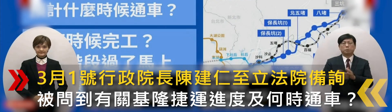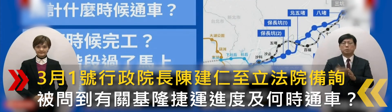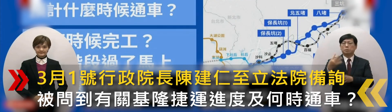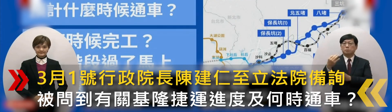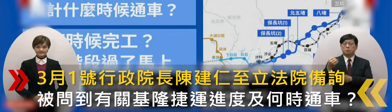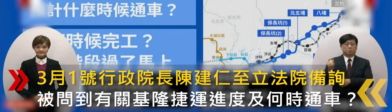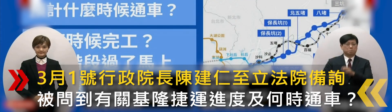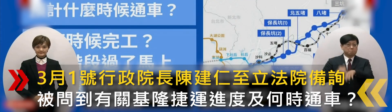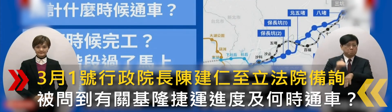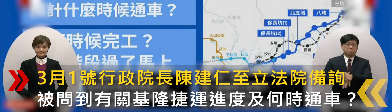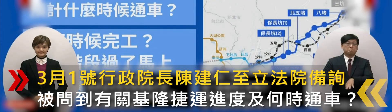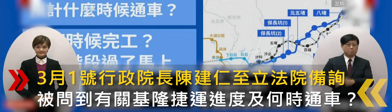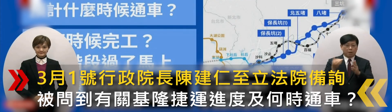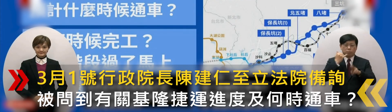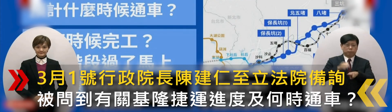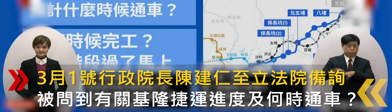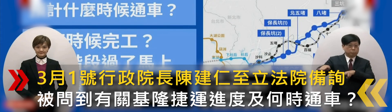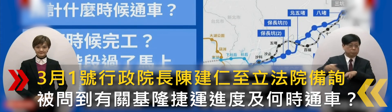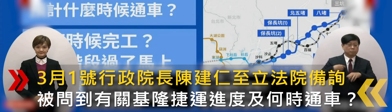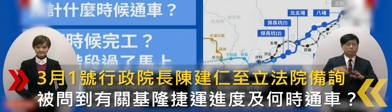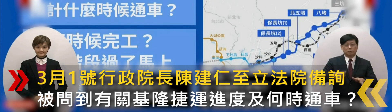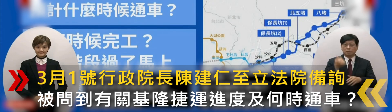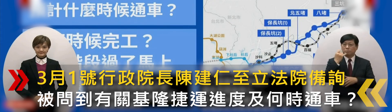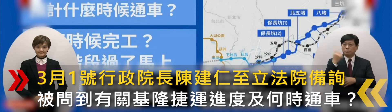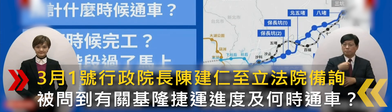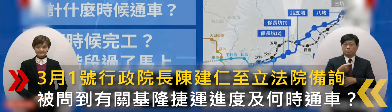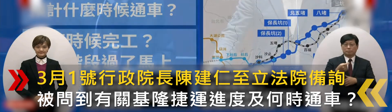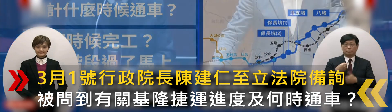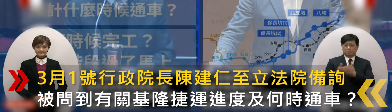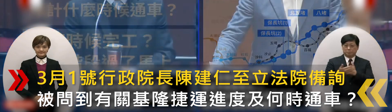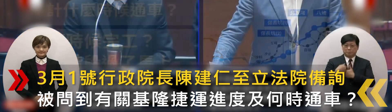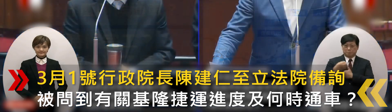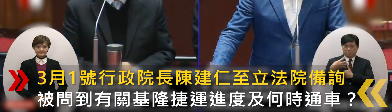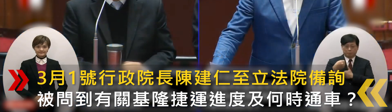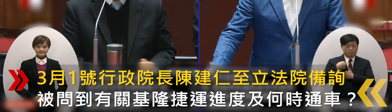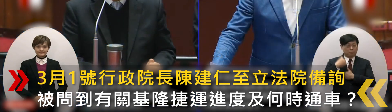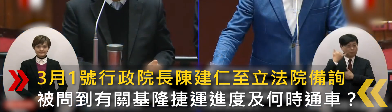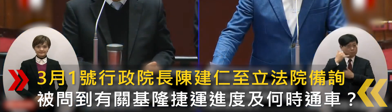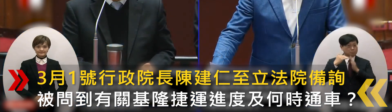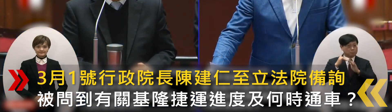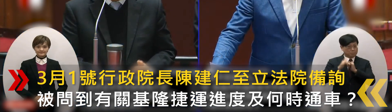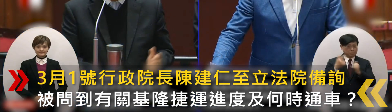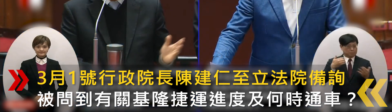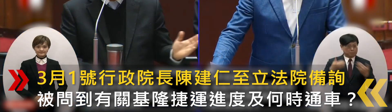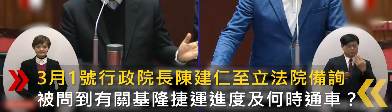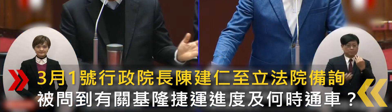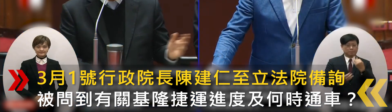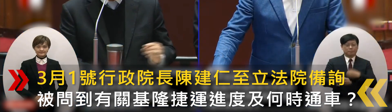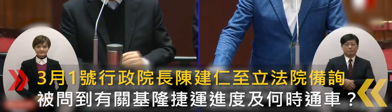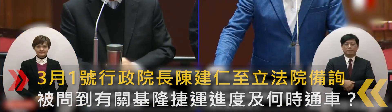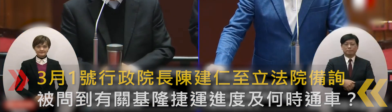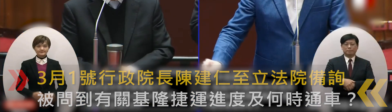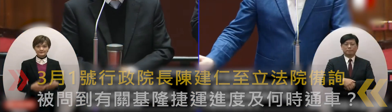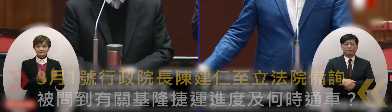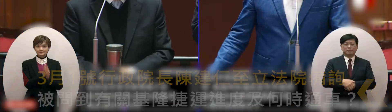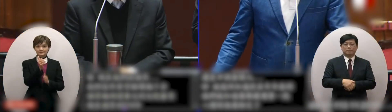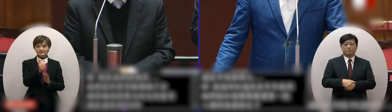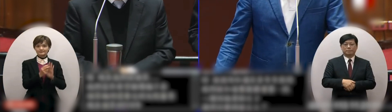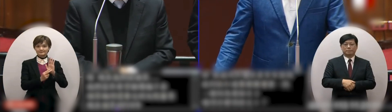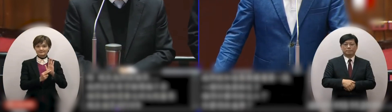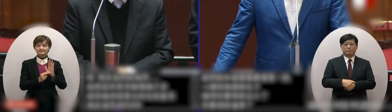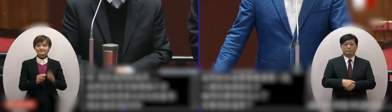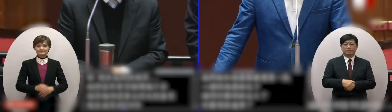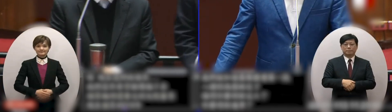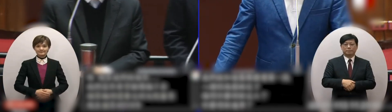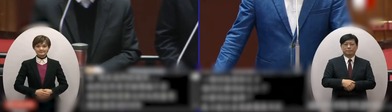完工？什么时候通车？能不能给我、给本席跟基隆市民一个比较明确的时间？ 好，我请部长回答你。 是，